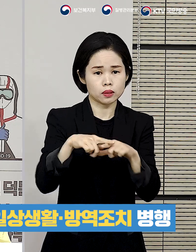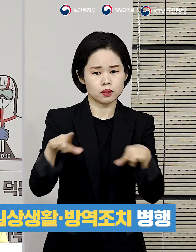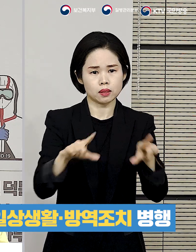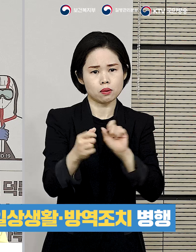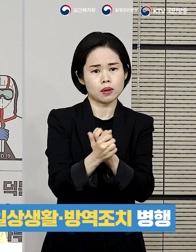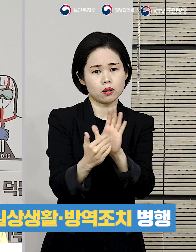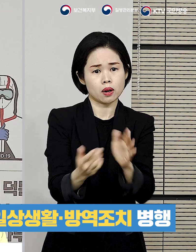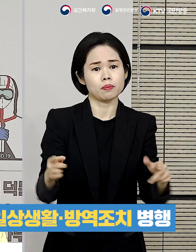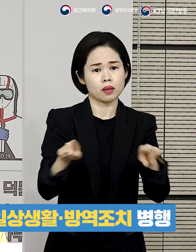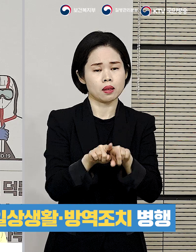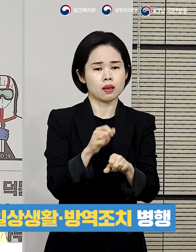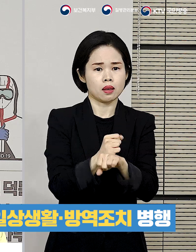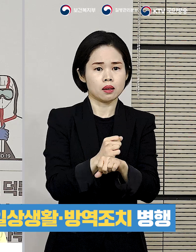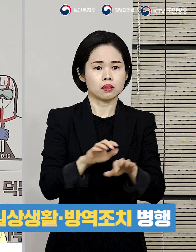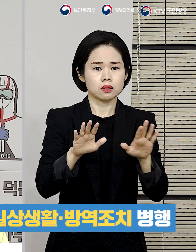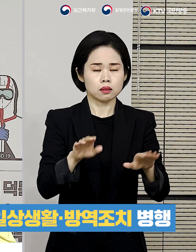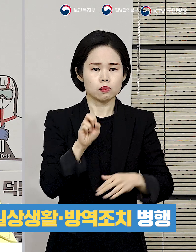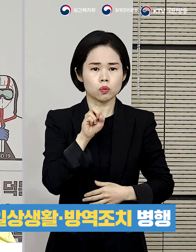확진